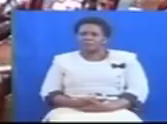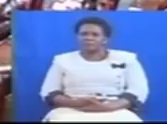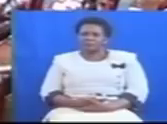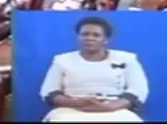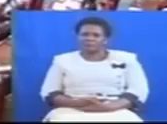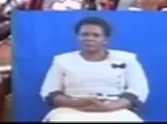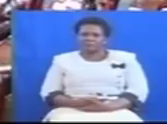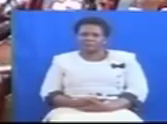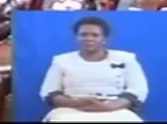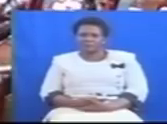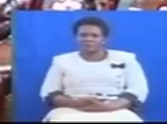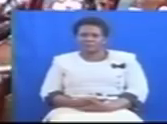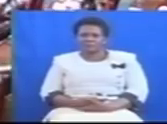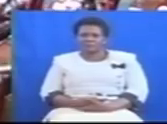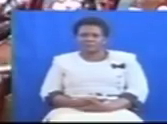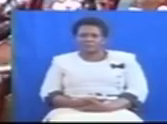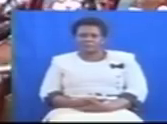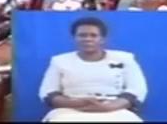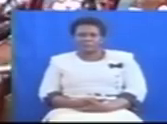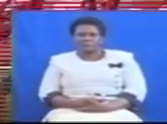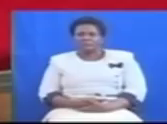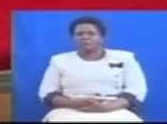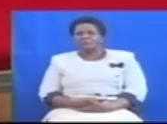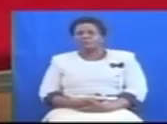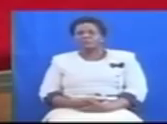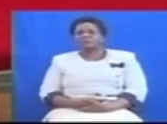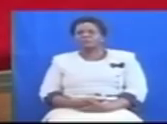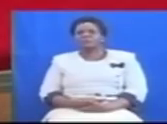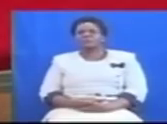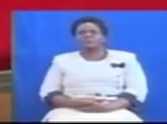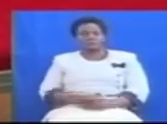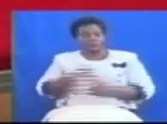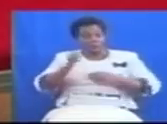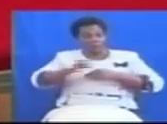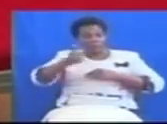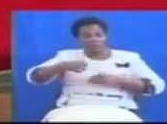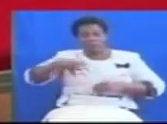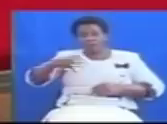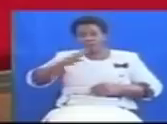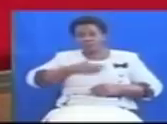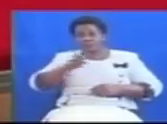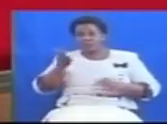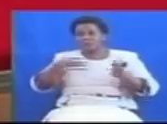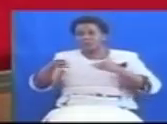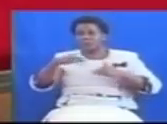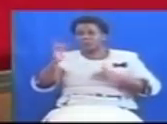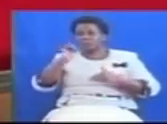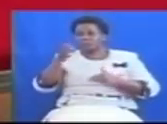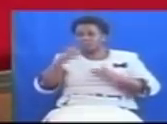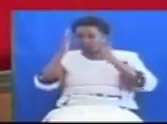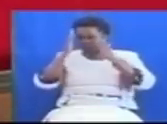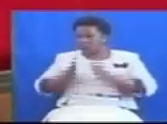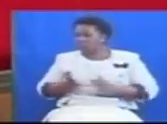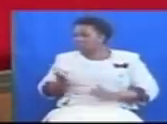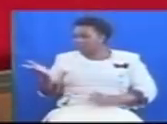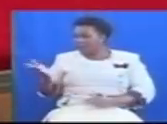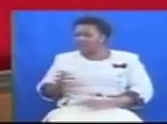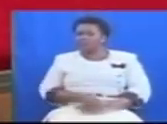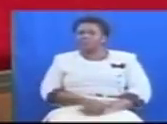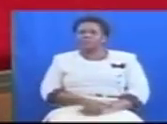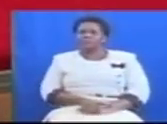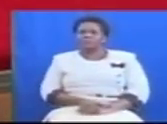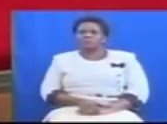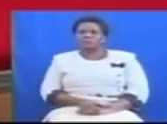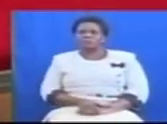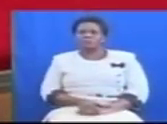Mheshimiwa Angelina Mabula. Mheshimiwa Naibu Spika, kwa niaba ya Waziri wa Ardhi, Nyumba na Maendeleo ya Makazi, napenda kujibu swali la